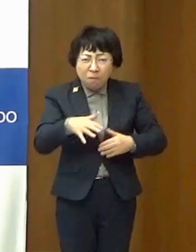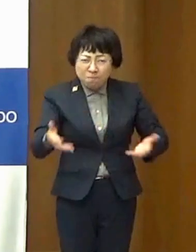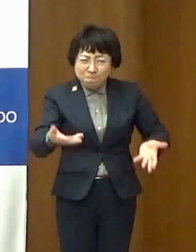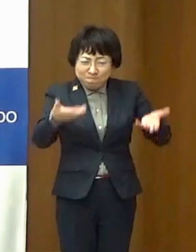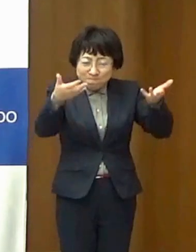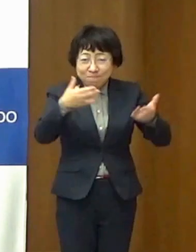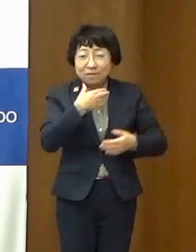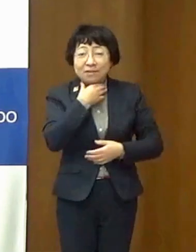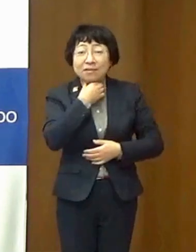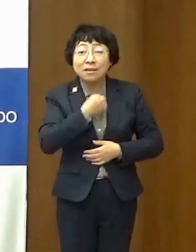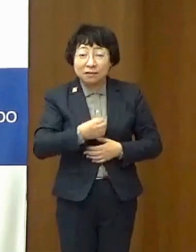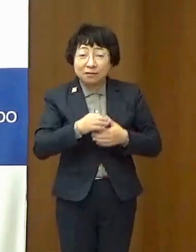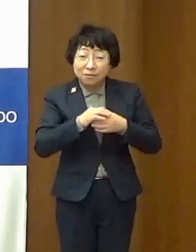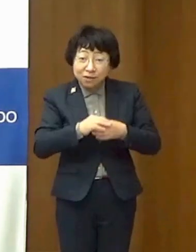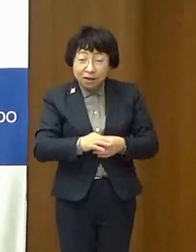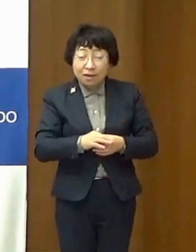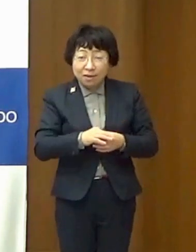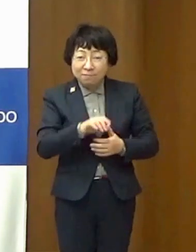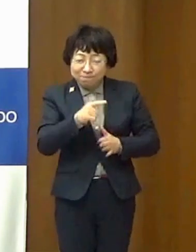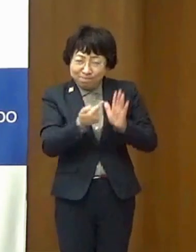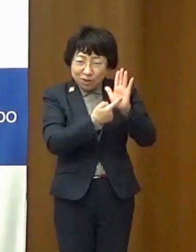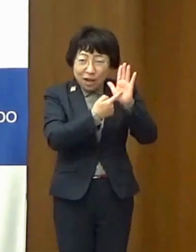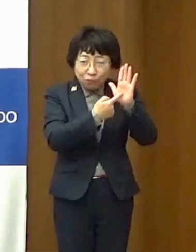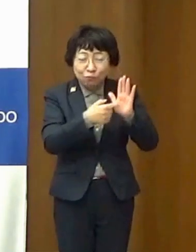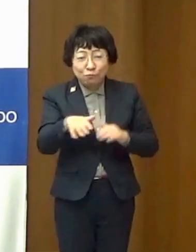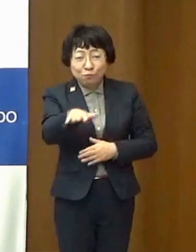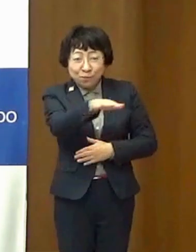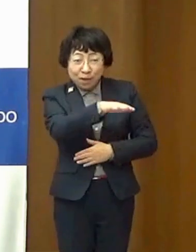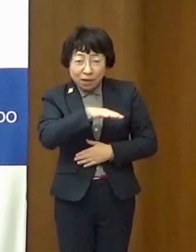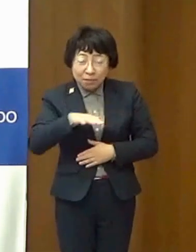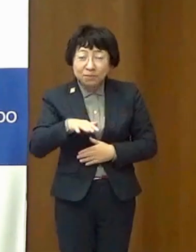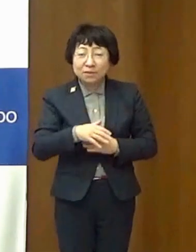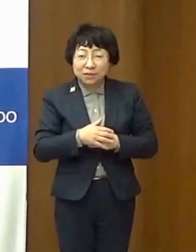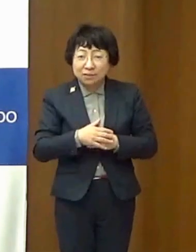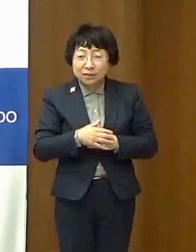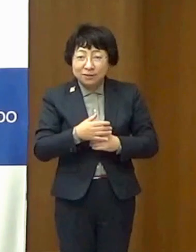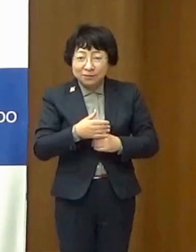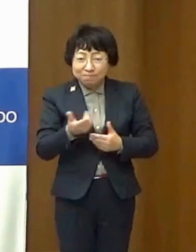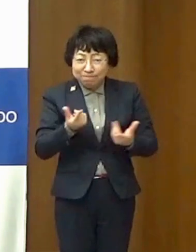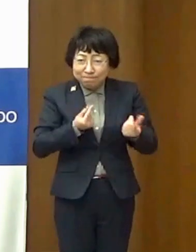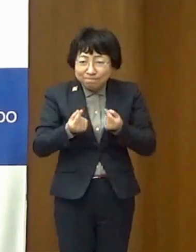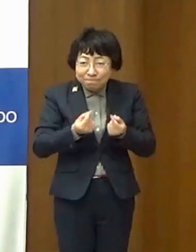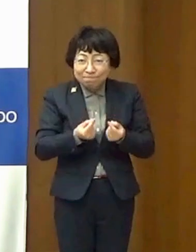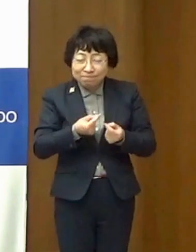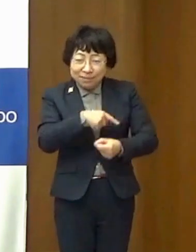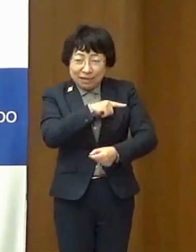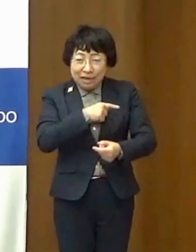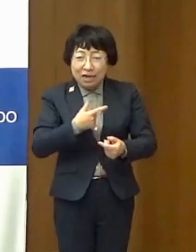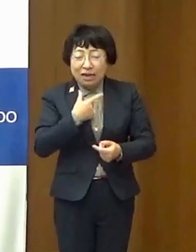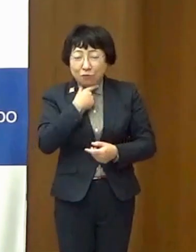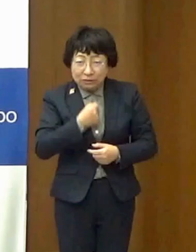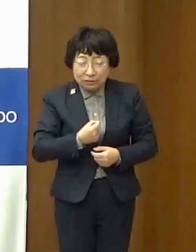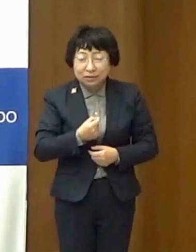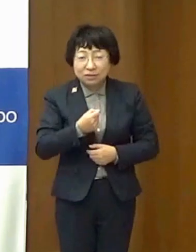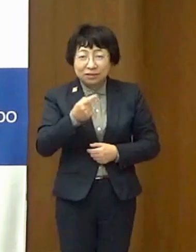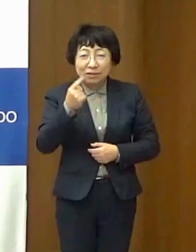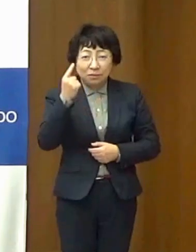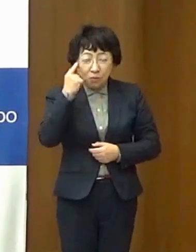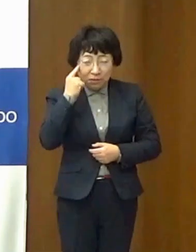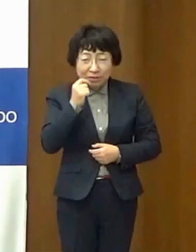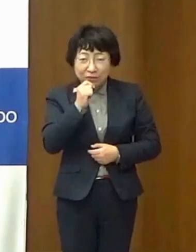ので、 PR などにつきまして報道関係者の皆様にお力添え賜りますようお願いを申し上げます。